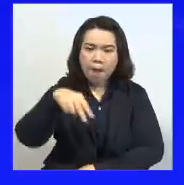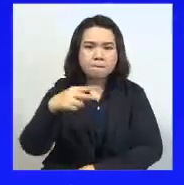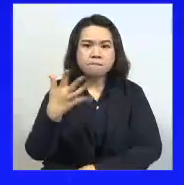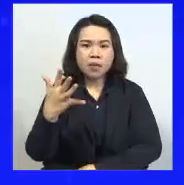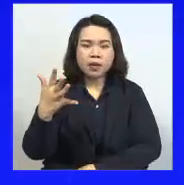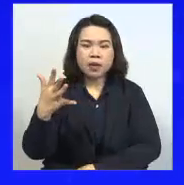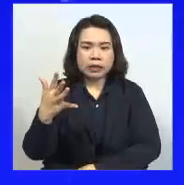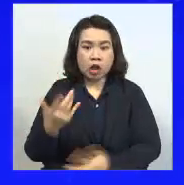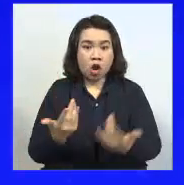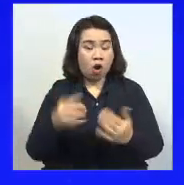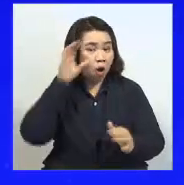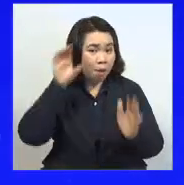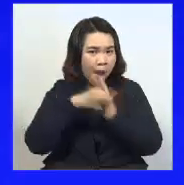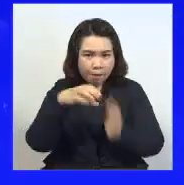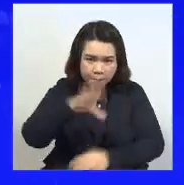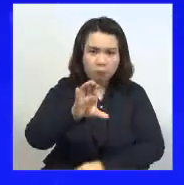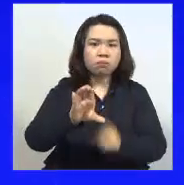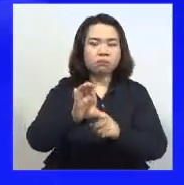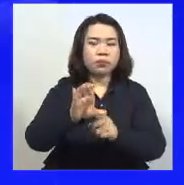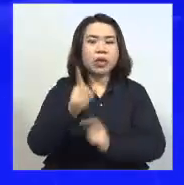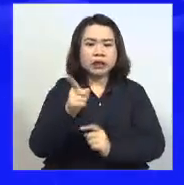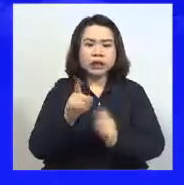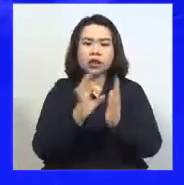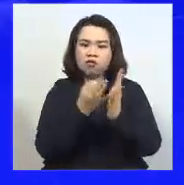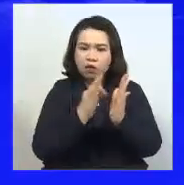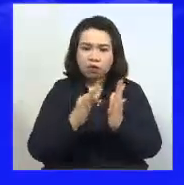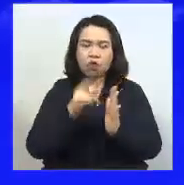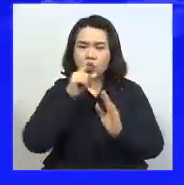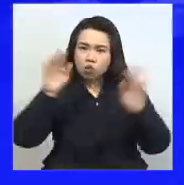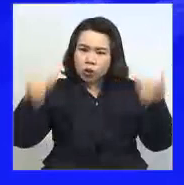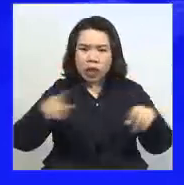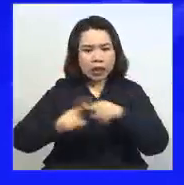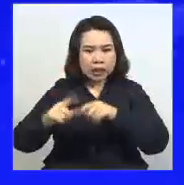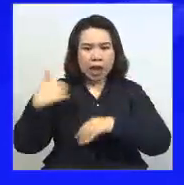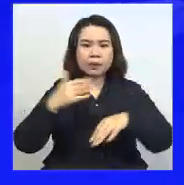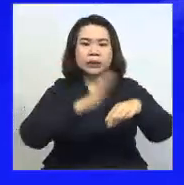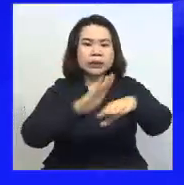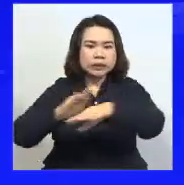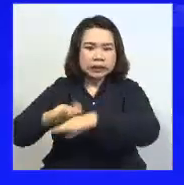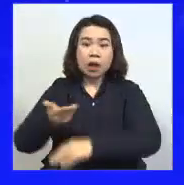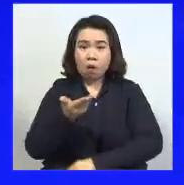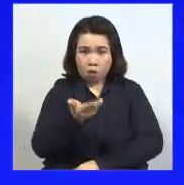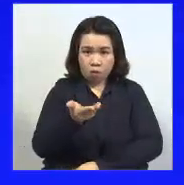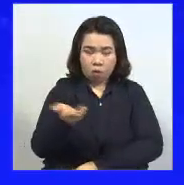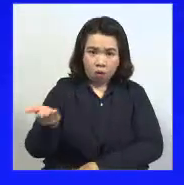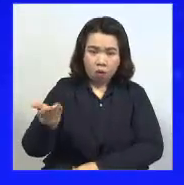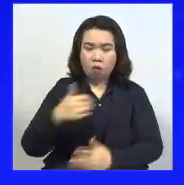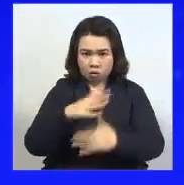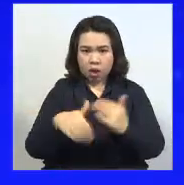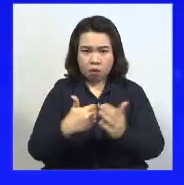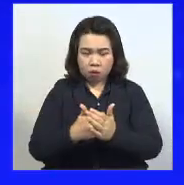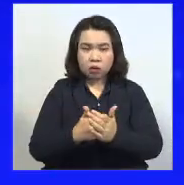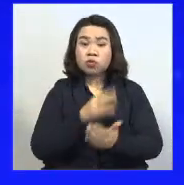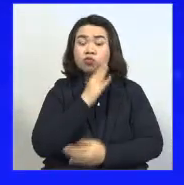คะเพราะว่าหลังจากมีข่าวออกมาเนี่ยในโลกโซเชียลตอนนี้ก็มีการโพสต์แจ้งเตือนแล้วก็ขอความร่วมมือกันนะคะให้